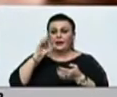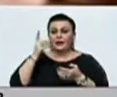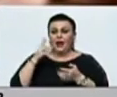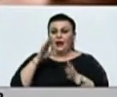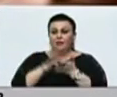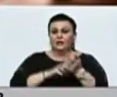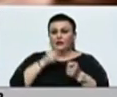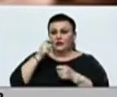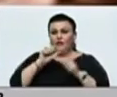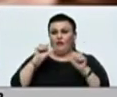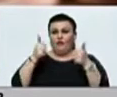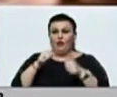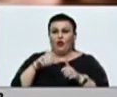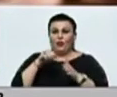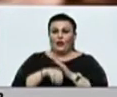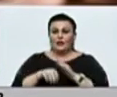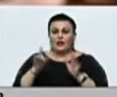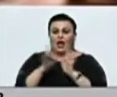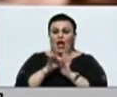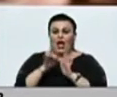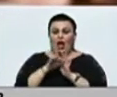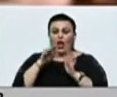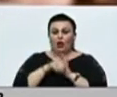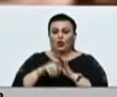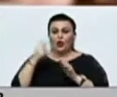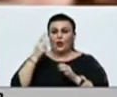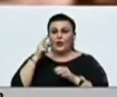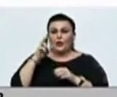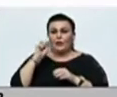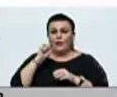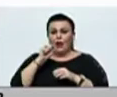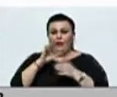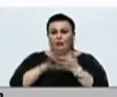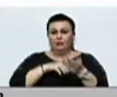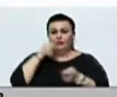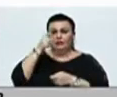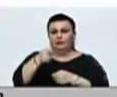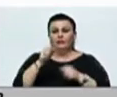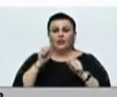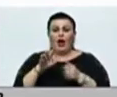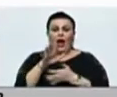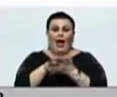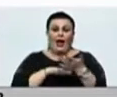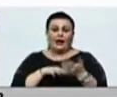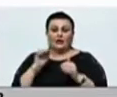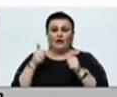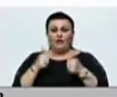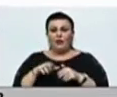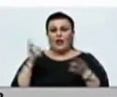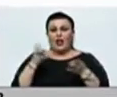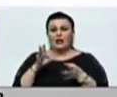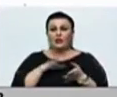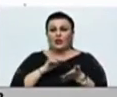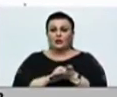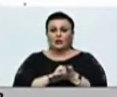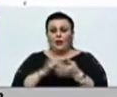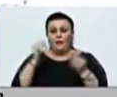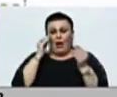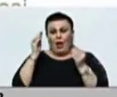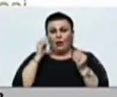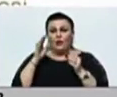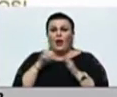17-sinədək agentliyə elektron formada və ya birbaşa təqdim edə bilərlər. Ərizə formasını və lazım olan digər sənədlər barədə